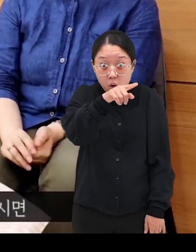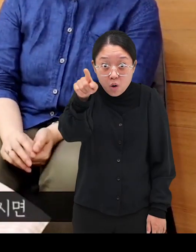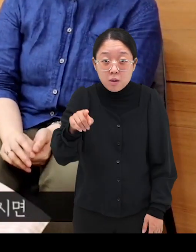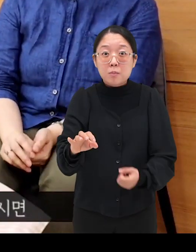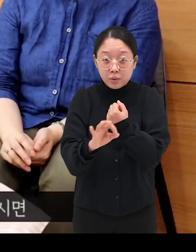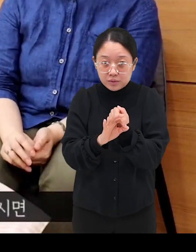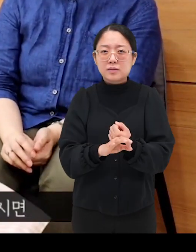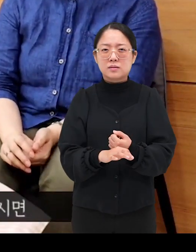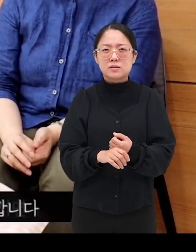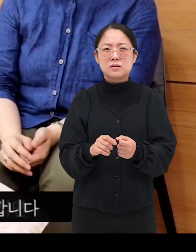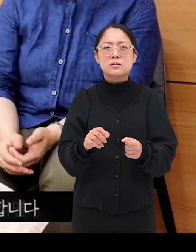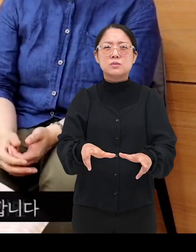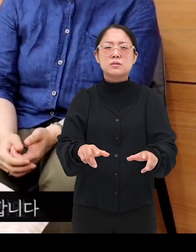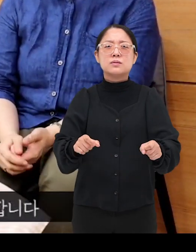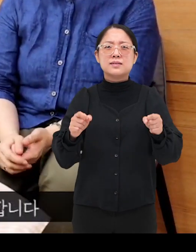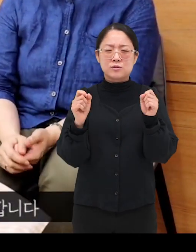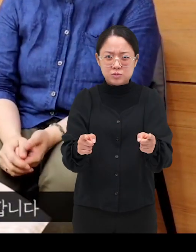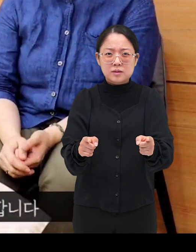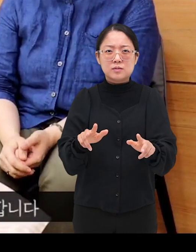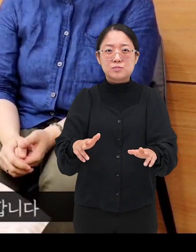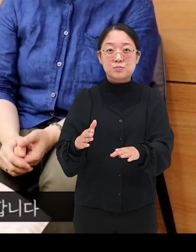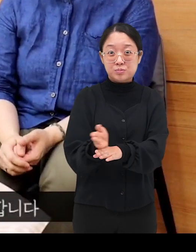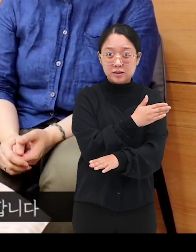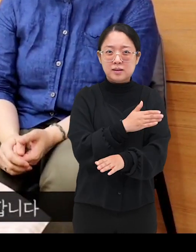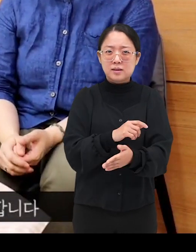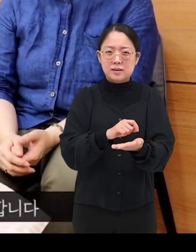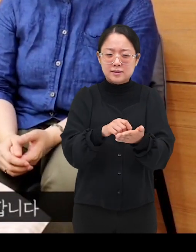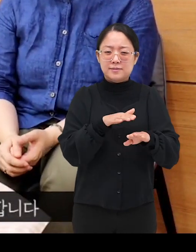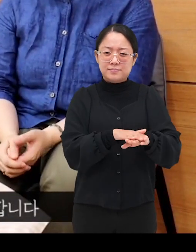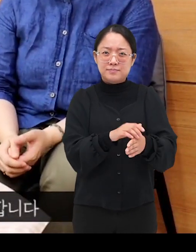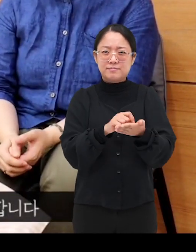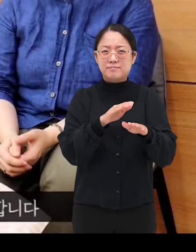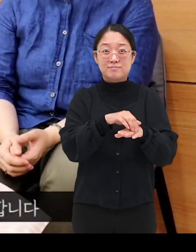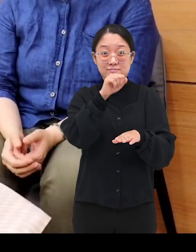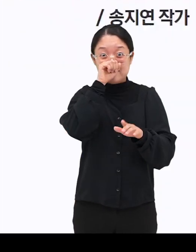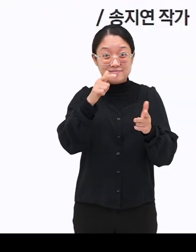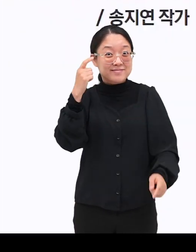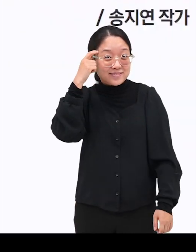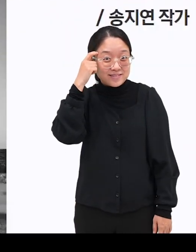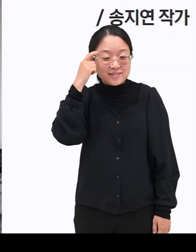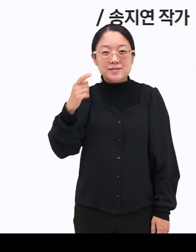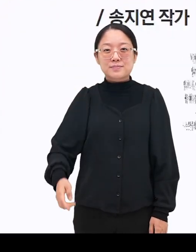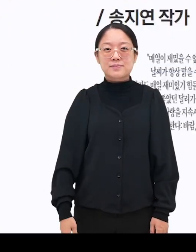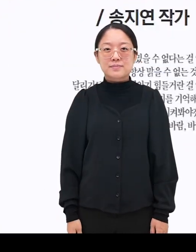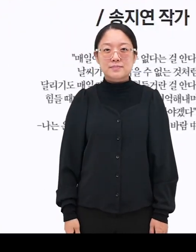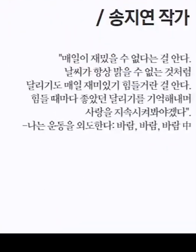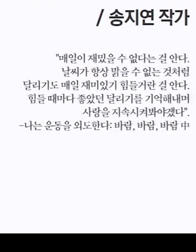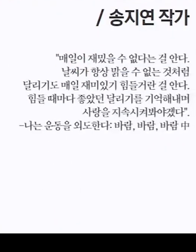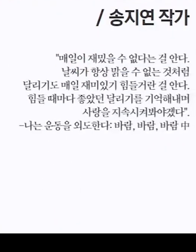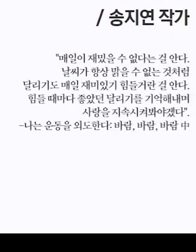마음이 있으시면 한 번씩 써보시는 것도 좋지 않을까 생각합니다. 네.